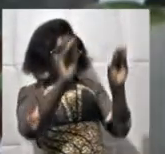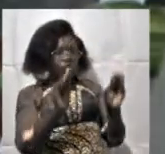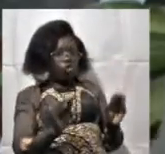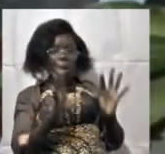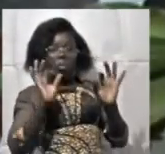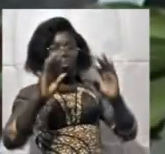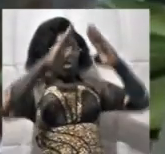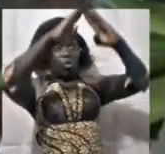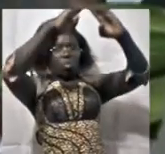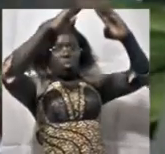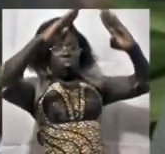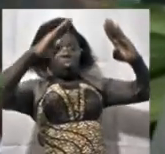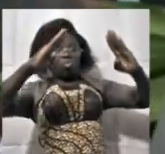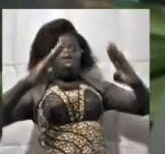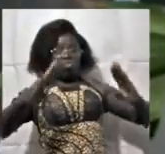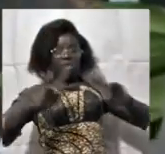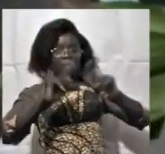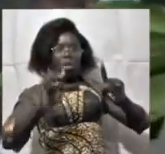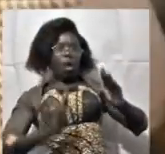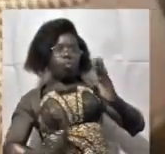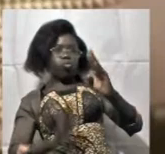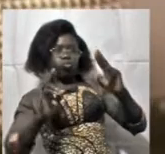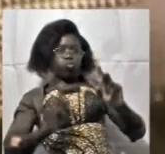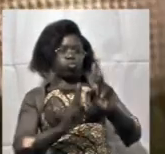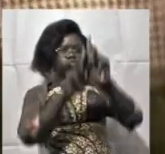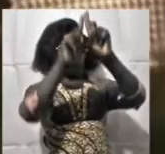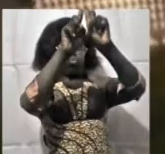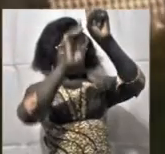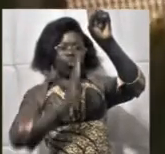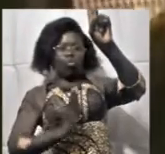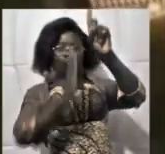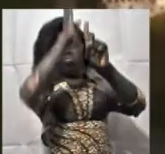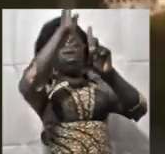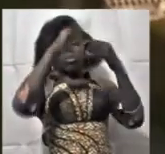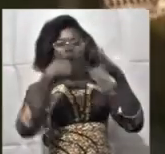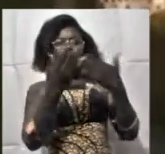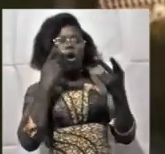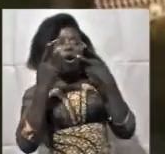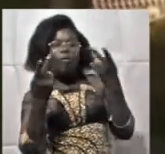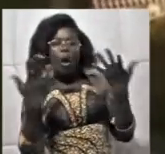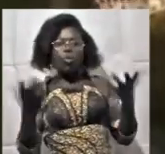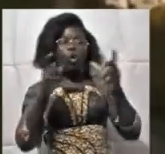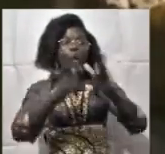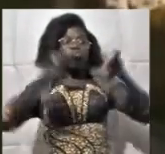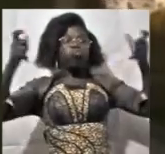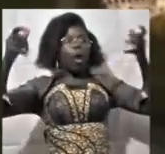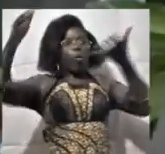un élément d'une architecture, une forme très spécifique. C'est un triangle mais qui a les pointes